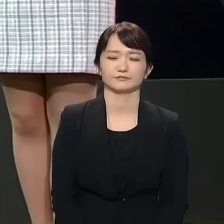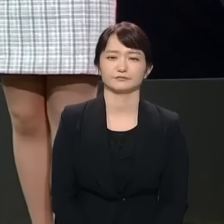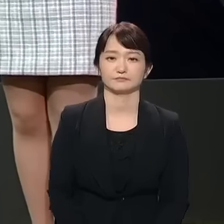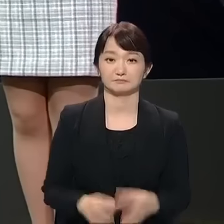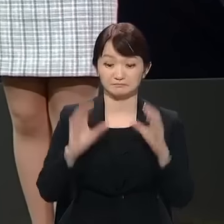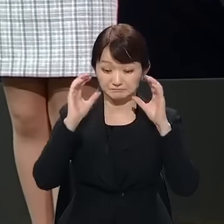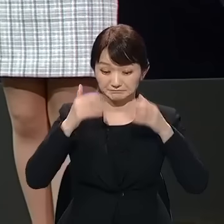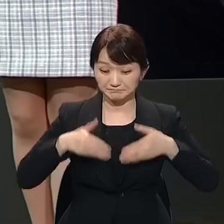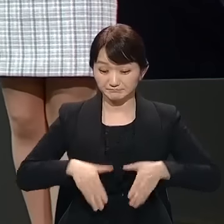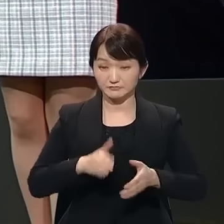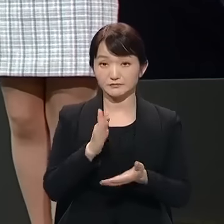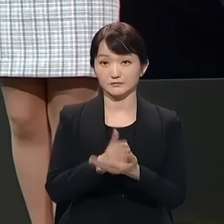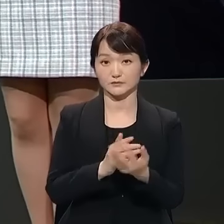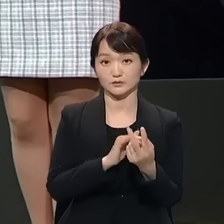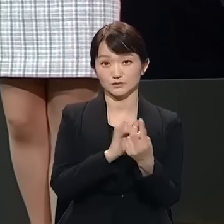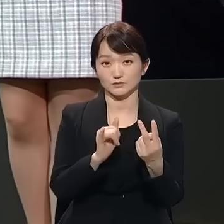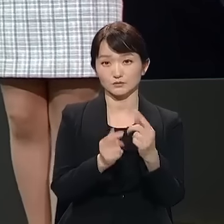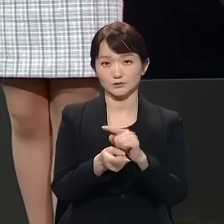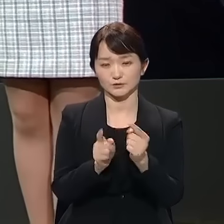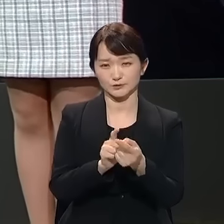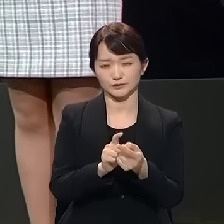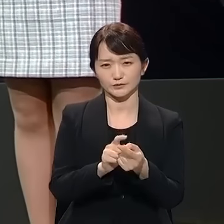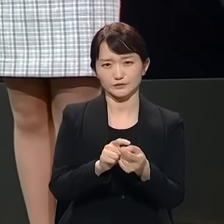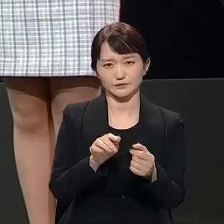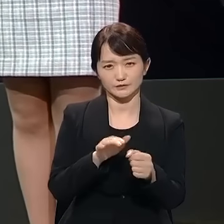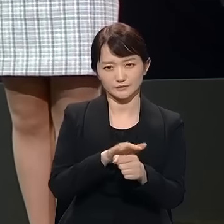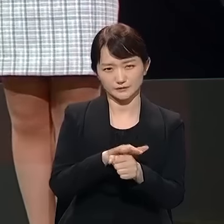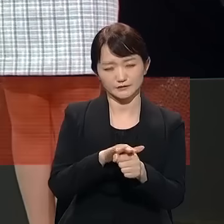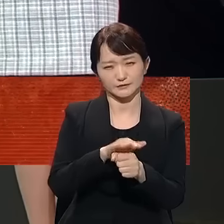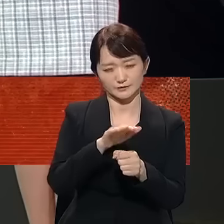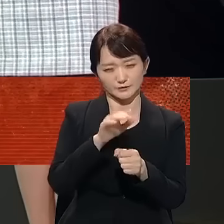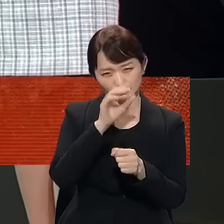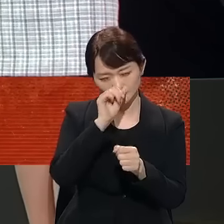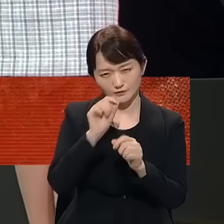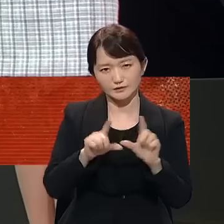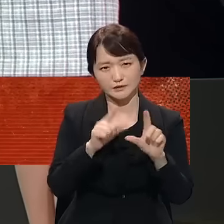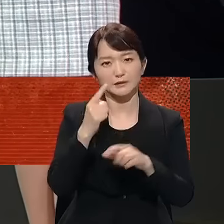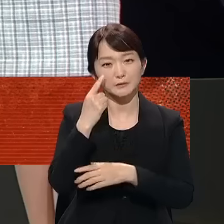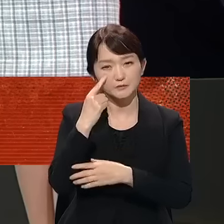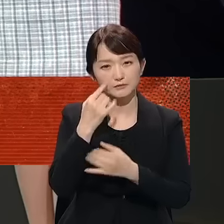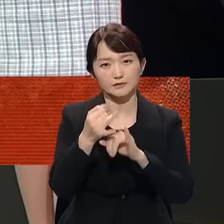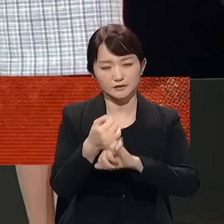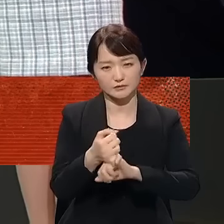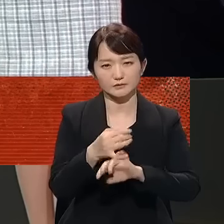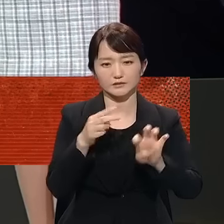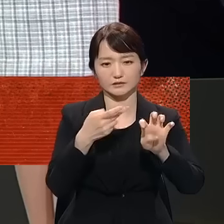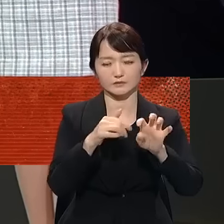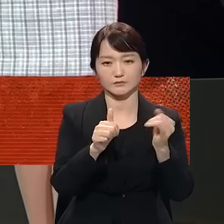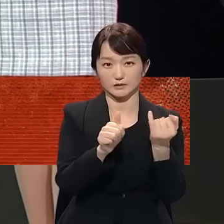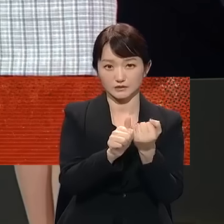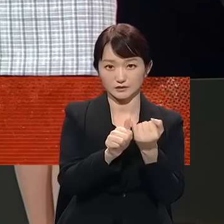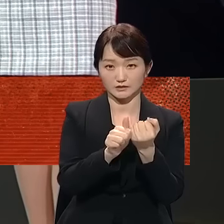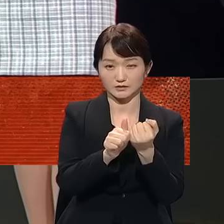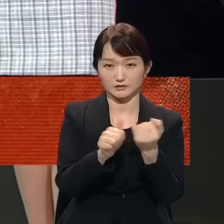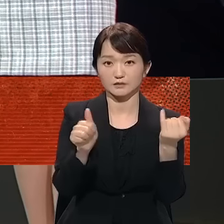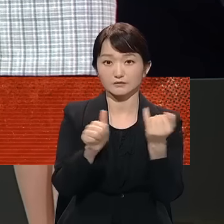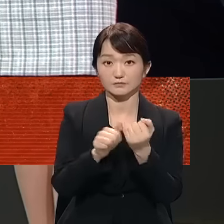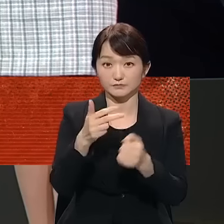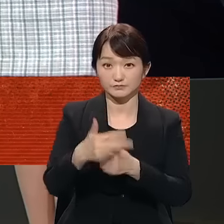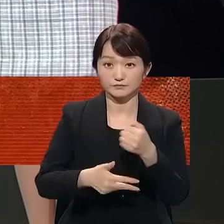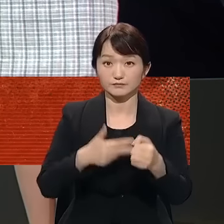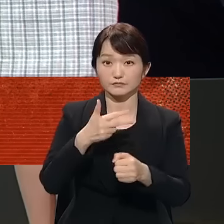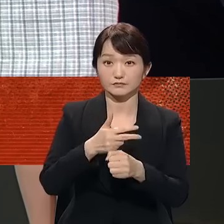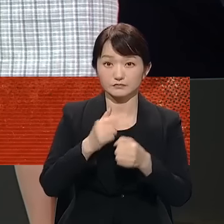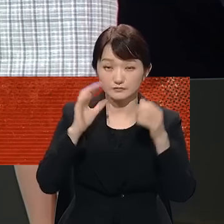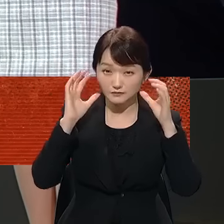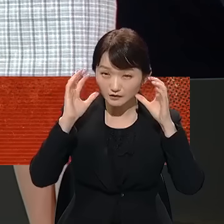아이는 낳지 말고 둘이서 알콩달콩 살아보자 약속하고 결혼한 40대 부부가 있습니다 여느 덧 7년 차 여전히 나이는